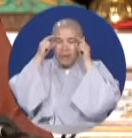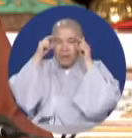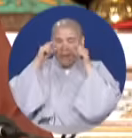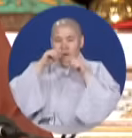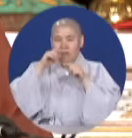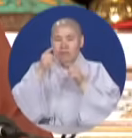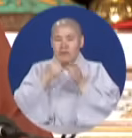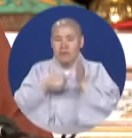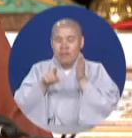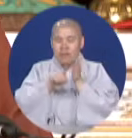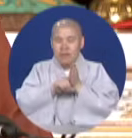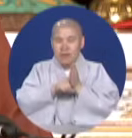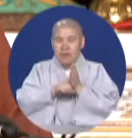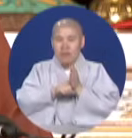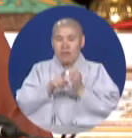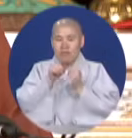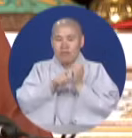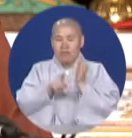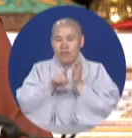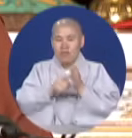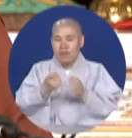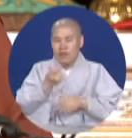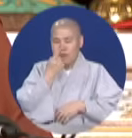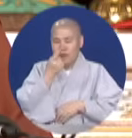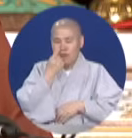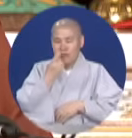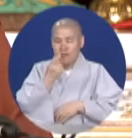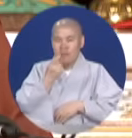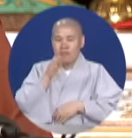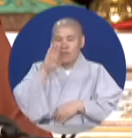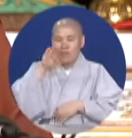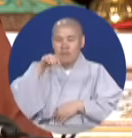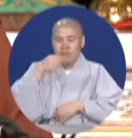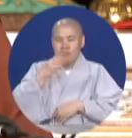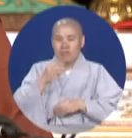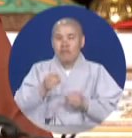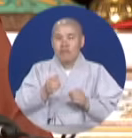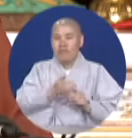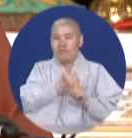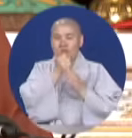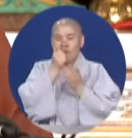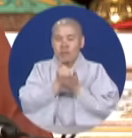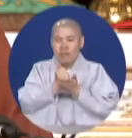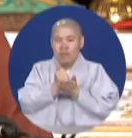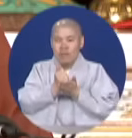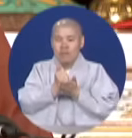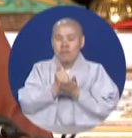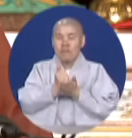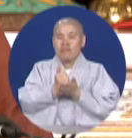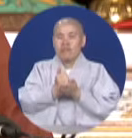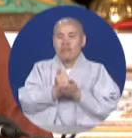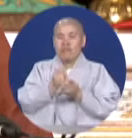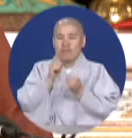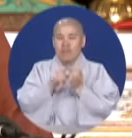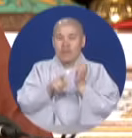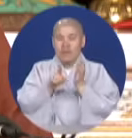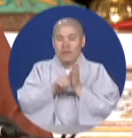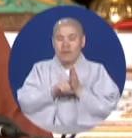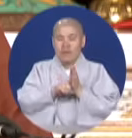깨달음을 위한 그런 불교학은 불학불교학이고, 뭐 깨달음을 뭐 전혀